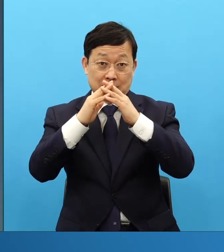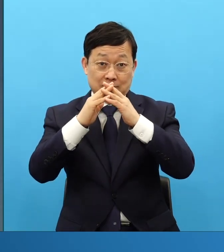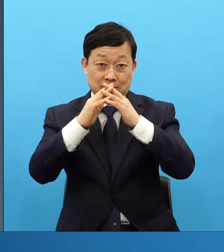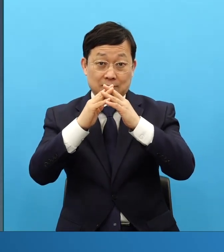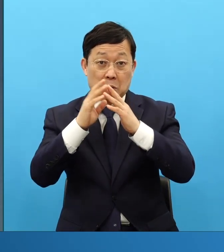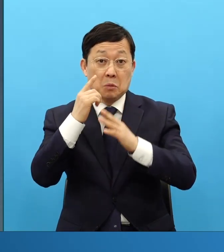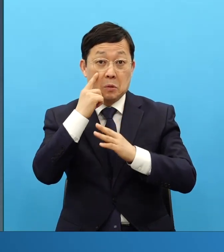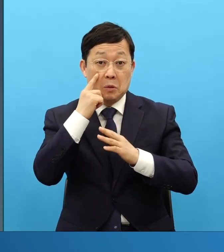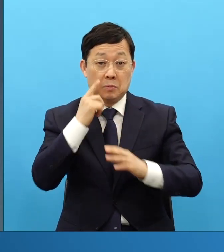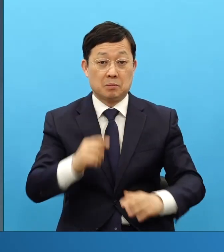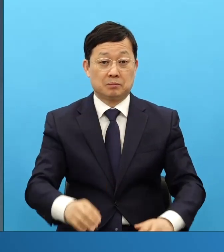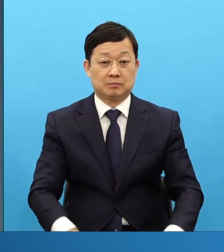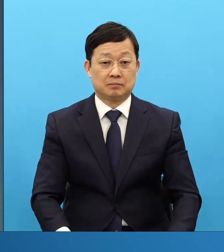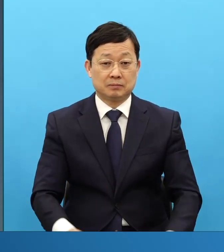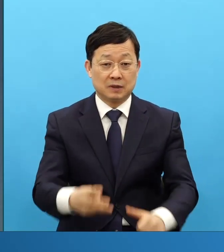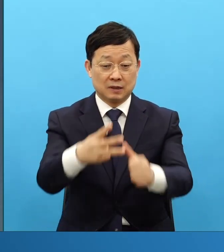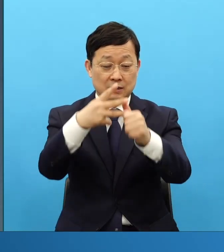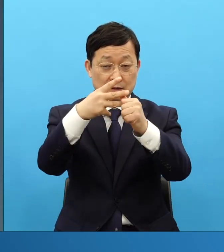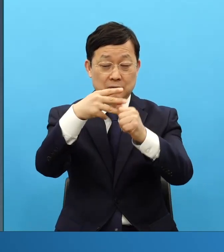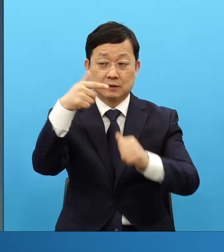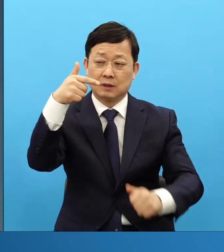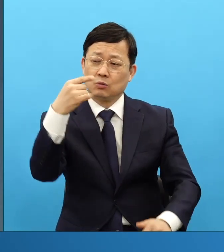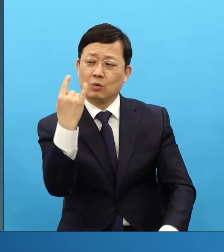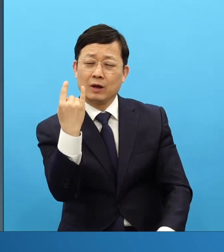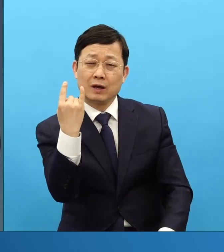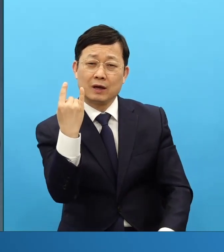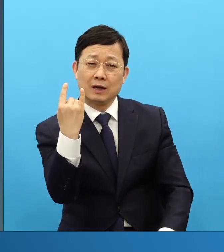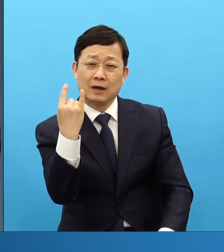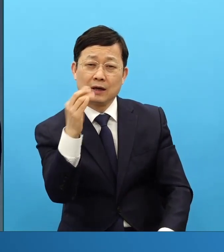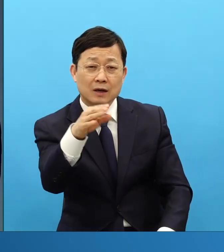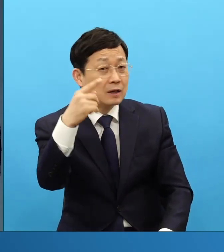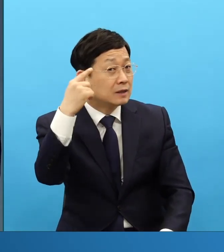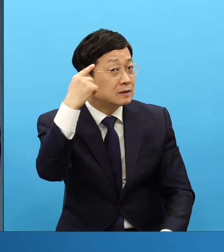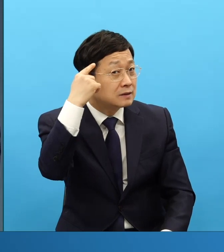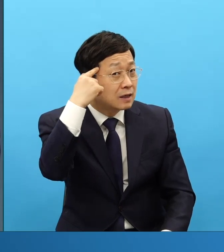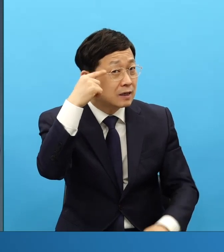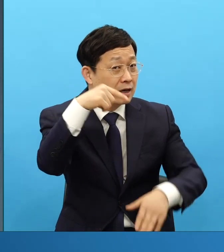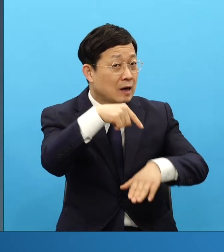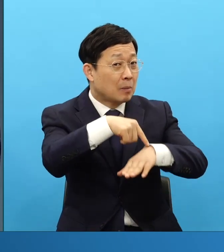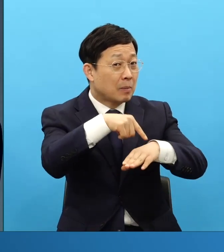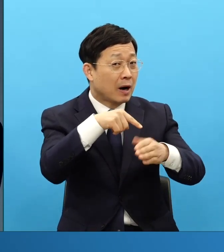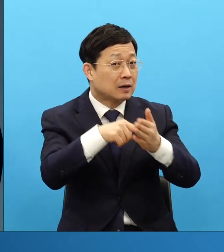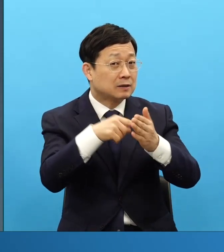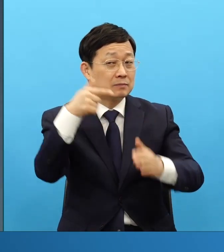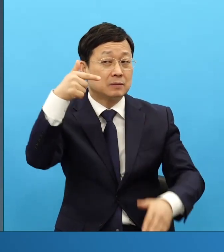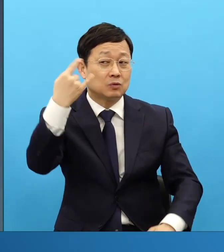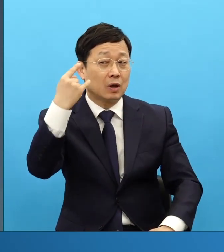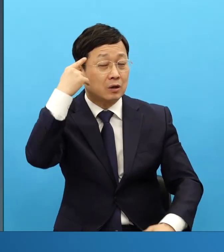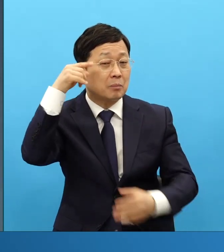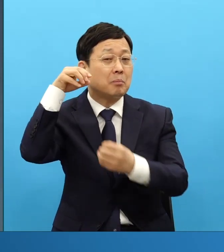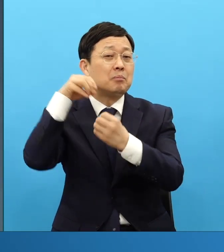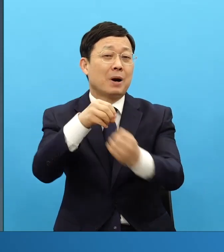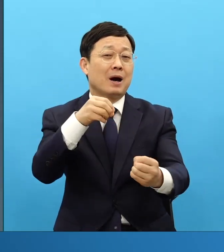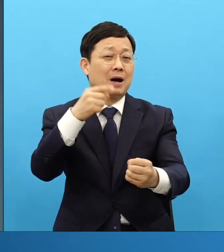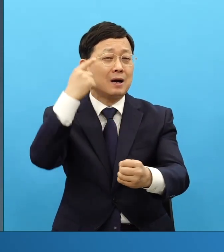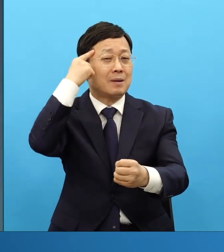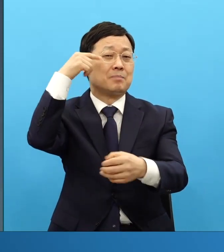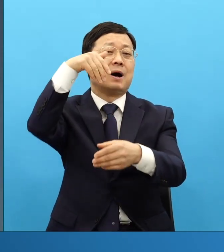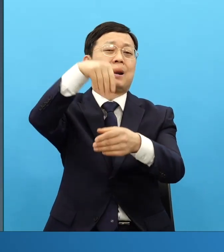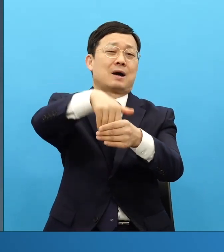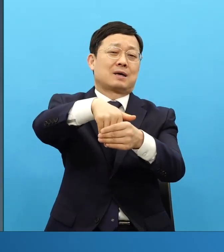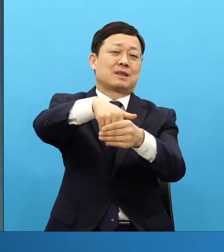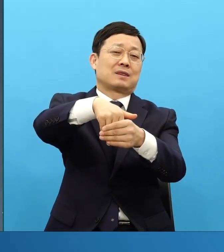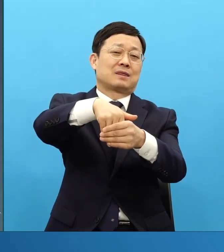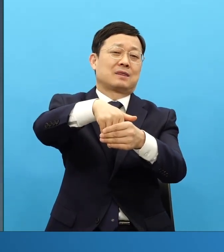becomes important. 이 생각과 마음은 그대로 뇌에 각인됩니다. Your thoughts, your mind, that gets imprinted in your brain. 예,